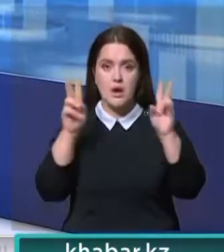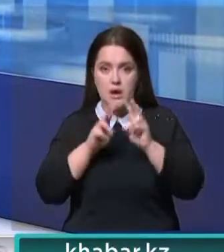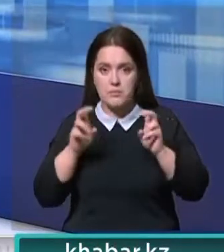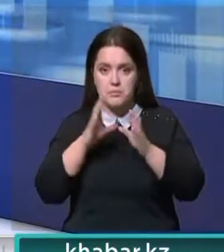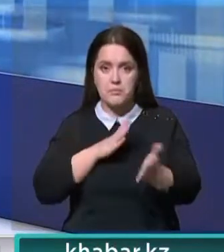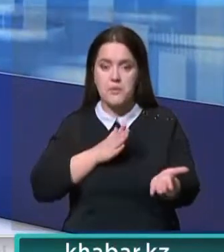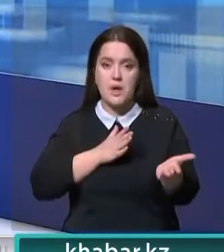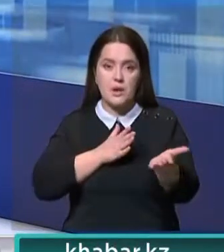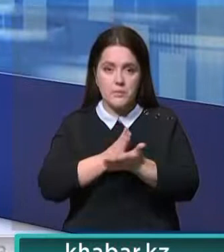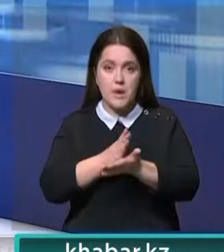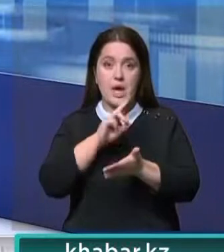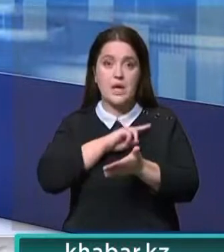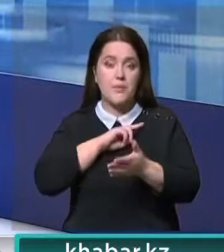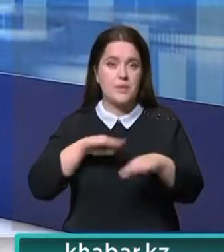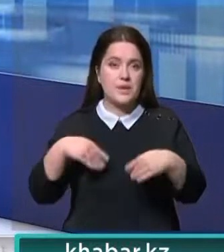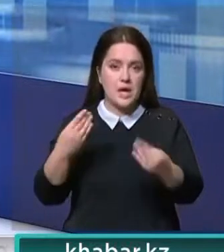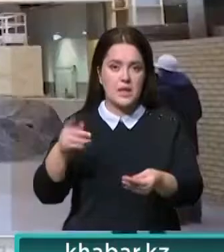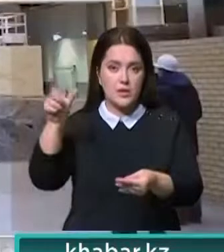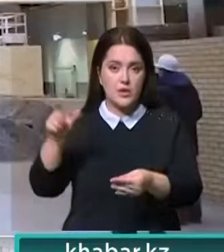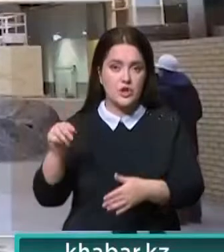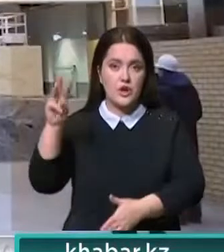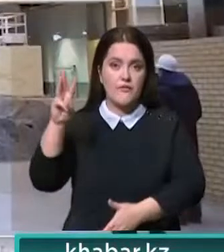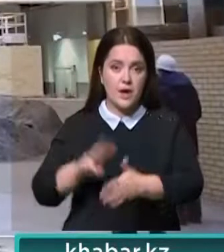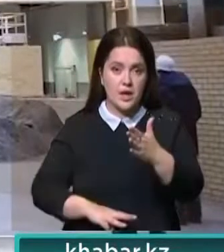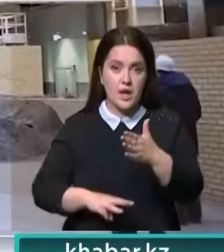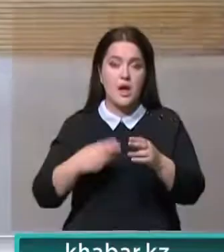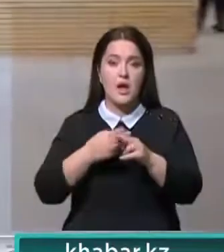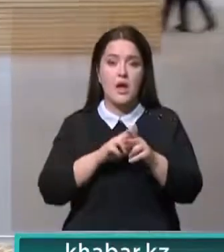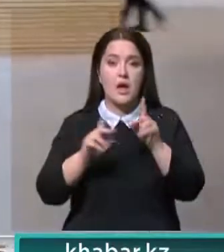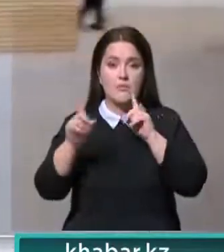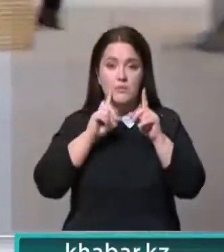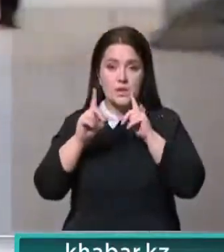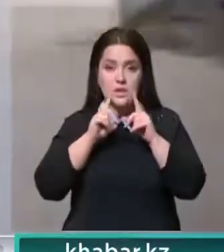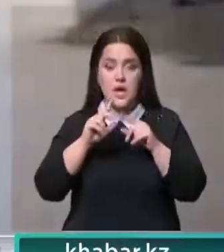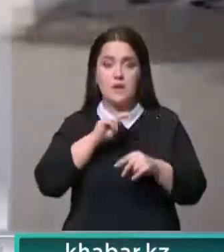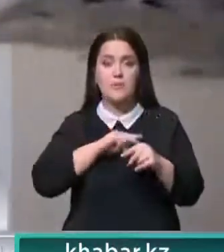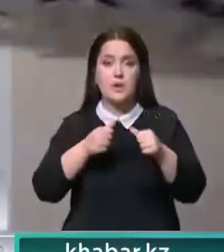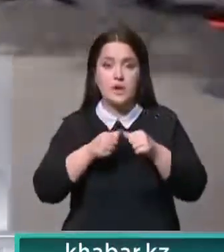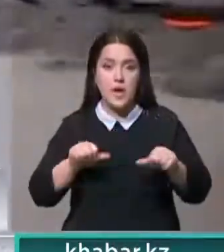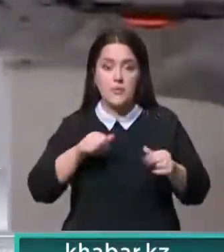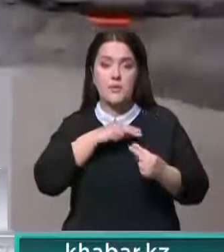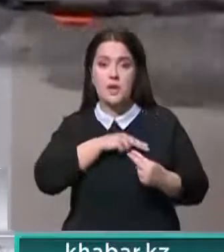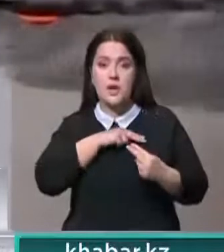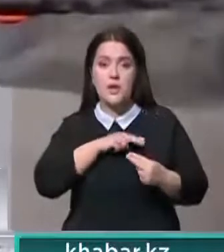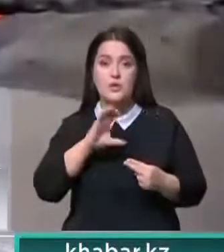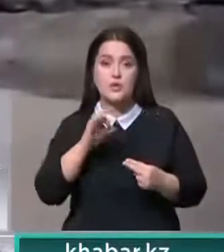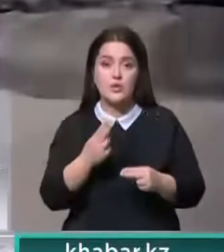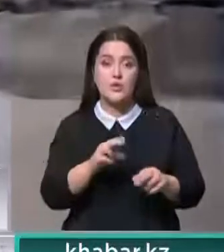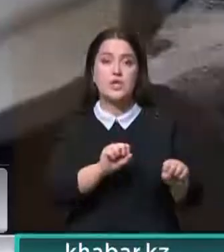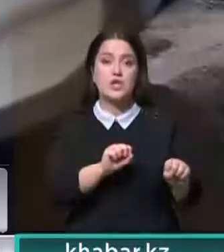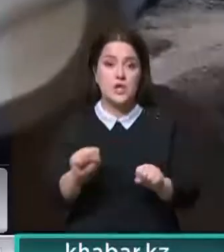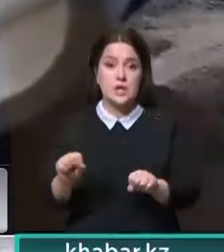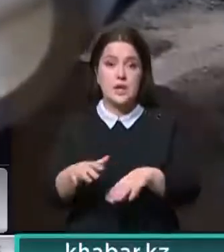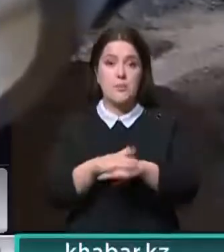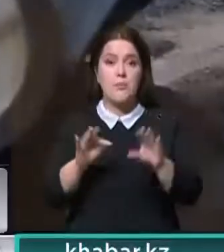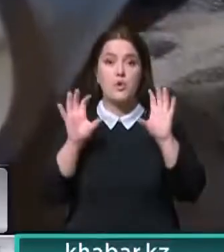выявили инспекторы в ходе проверок. Работодателей в итоге оштрафовали. На брифинге сотрудники отметили, сотрудники Комитета труда и социальной